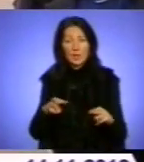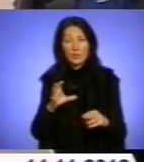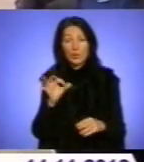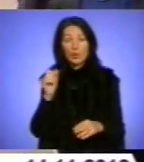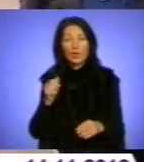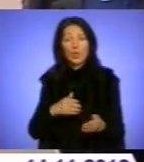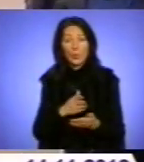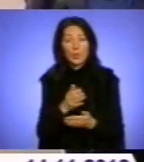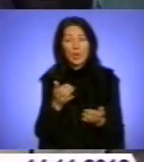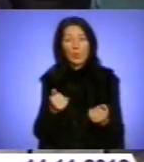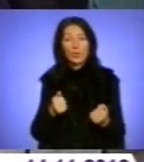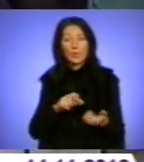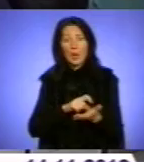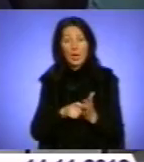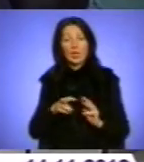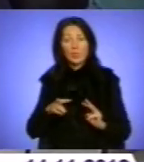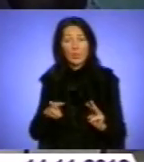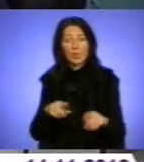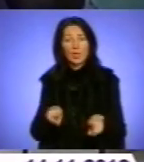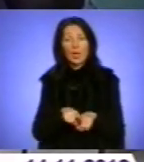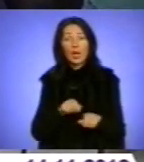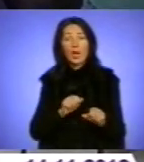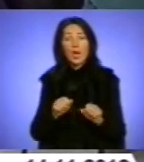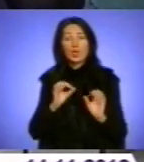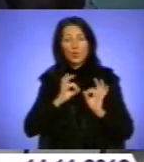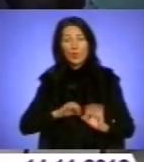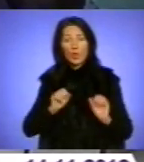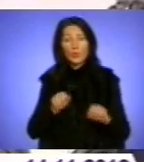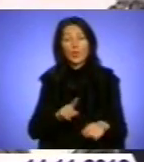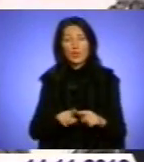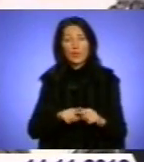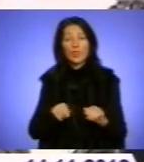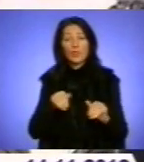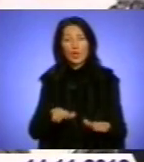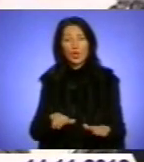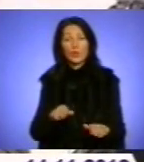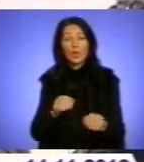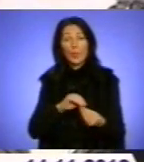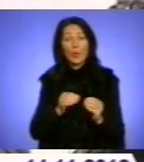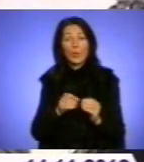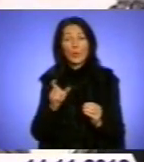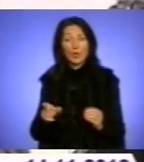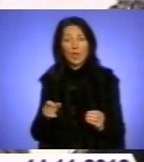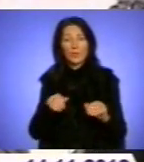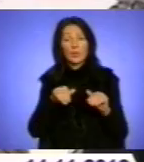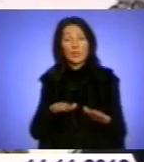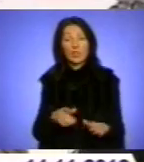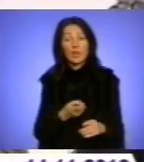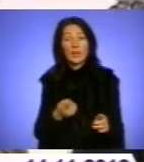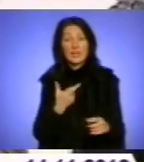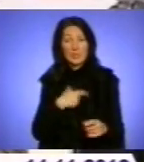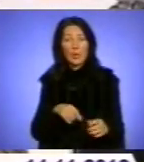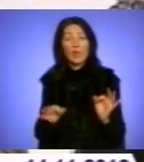повноваження. Прем'єр каже, так урядовці зможуть швидше вирішити проблеми громадян. Це рішення себе, в принципі, оправдало, тому